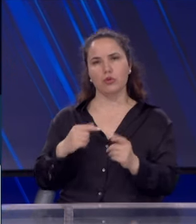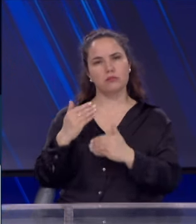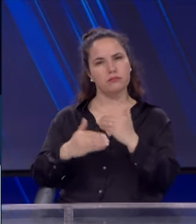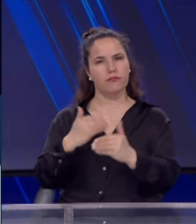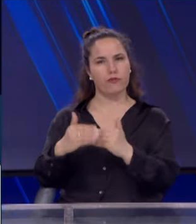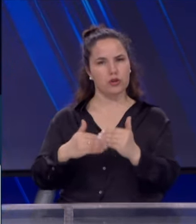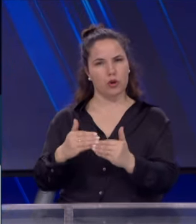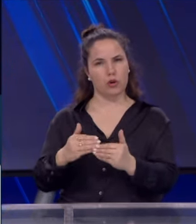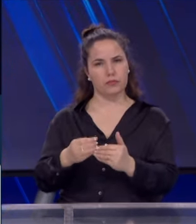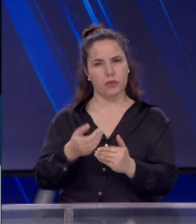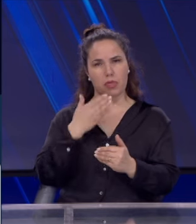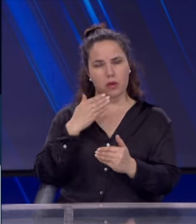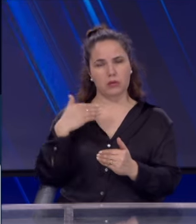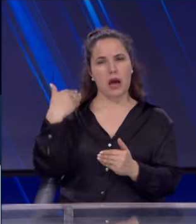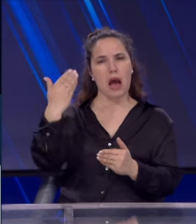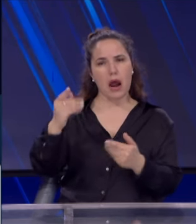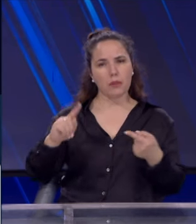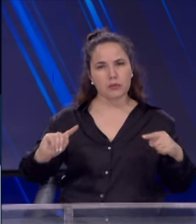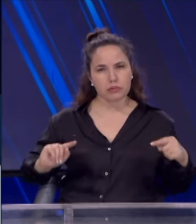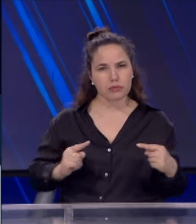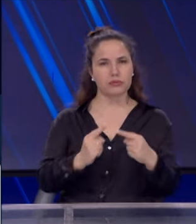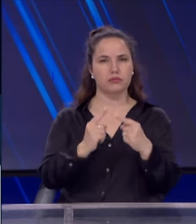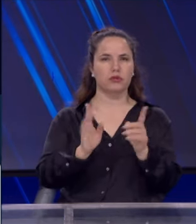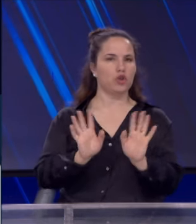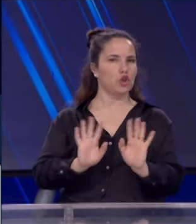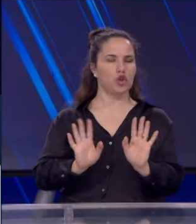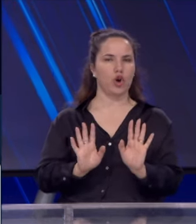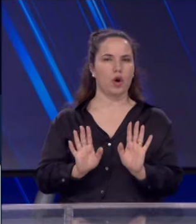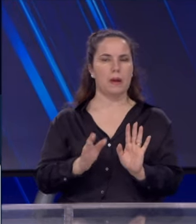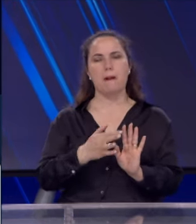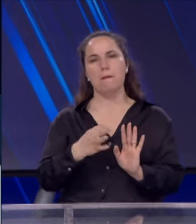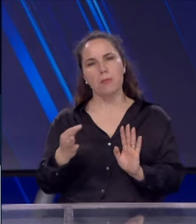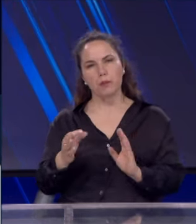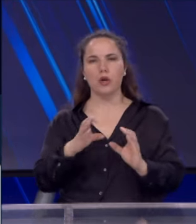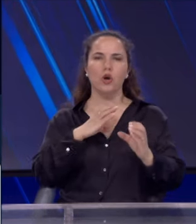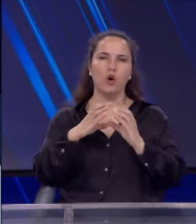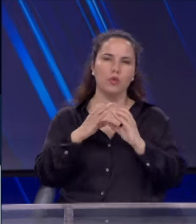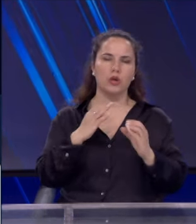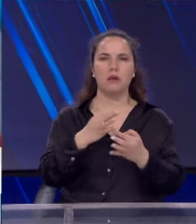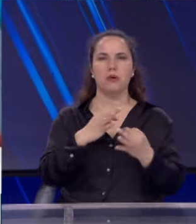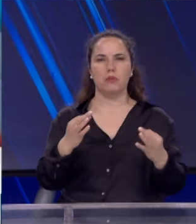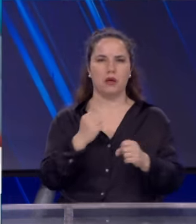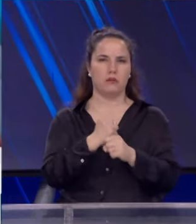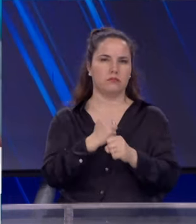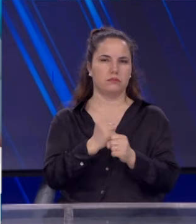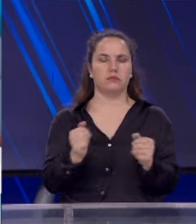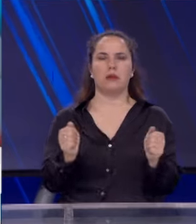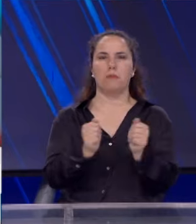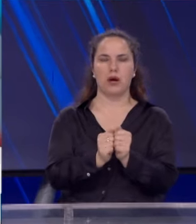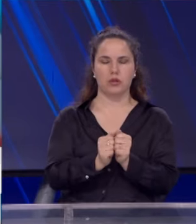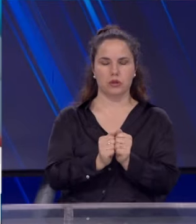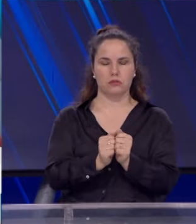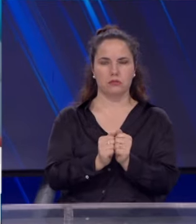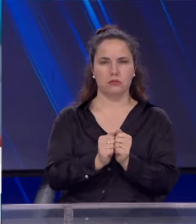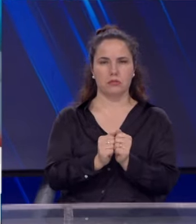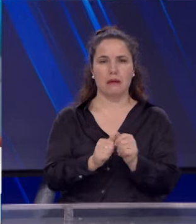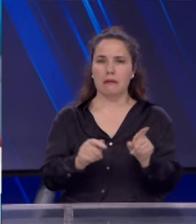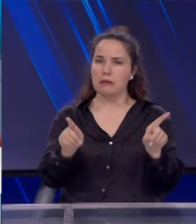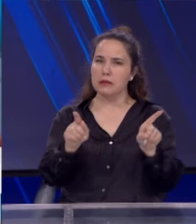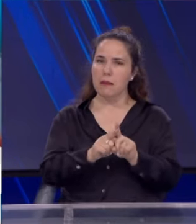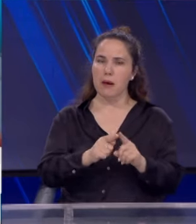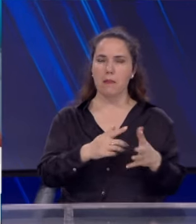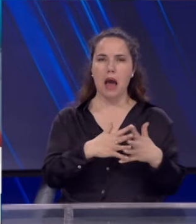rrisin tensionet dhe t'i adresoj këto çështje përmes dialogut të lehtësuar nga Bashkimi Evropian. Më herët edhe ambasadori amerikan në